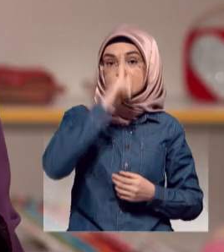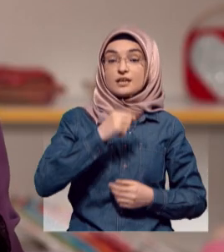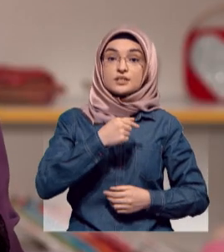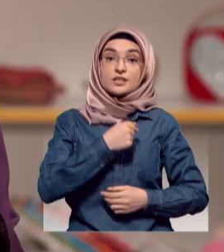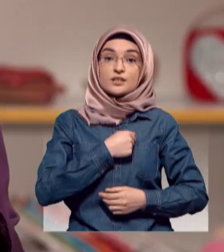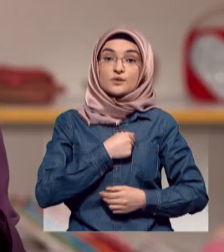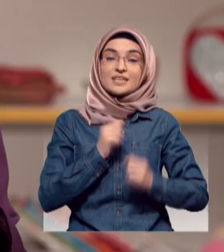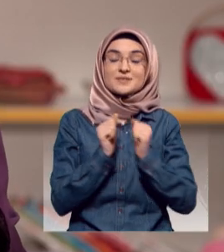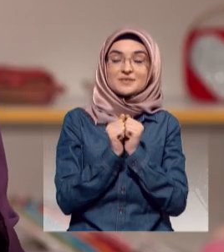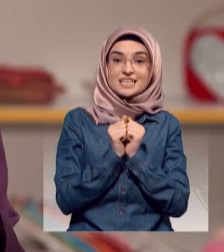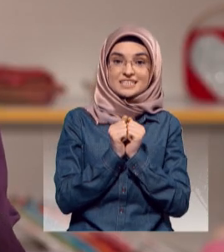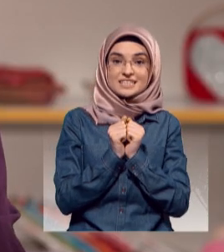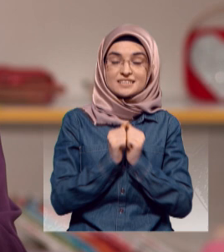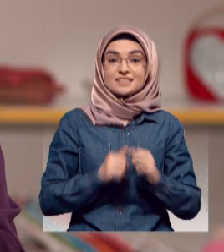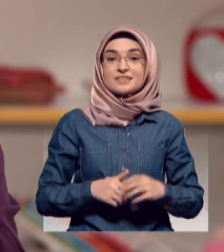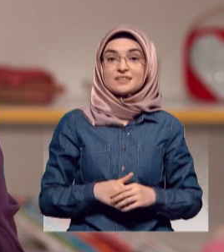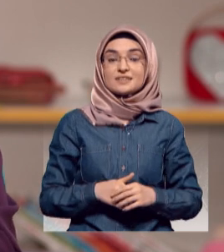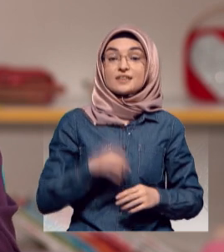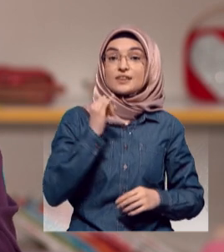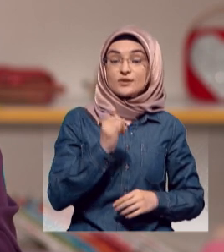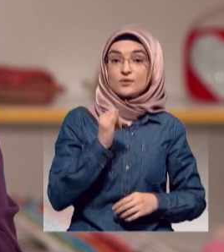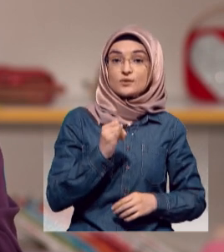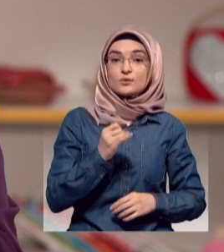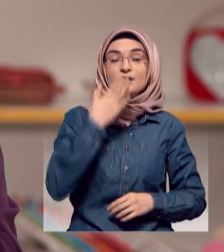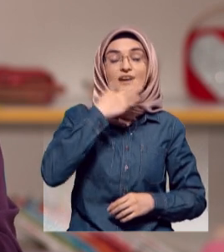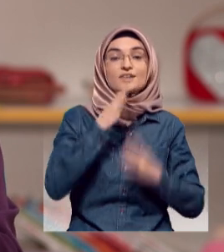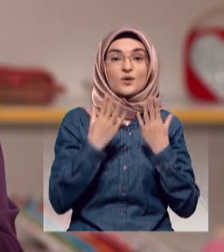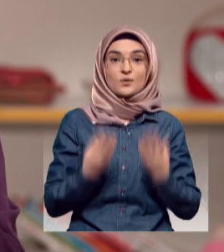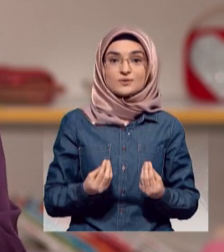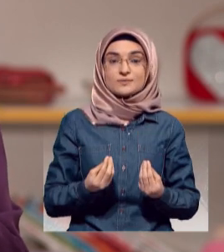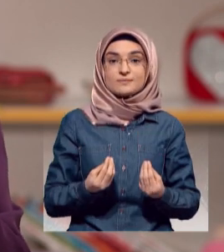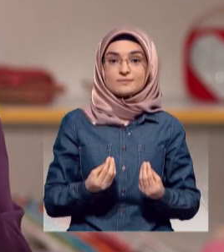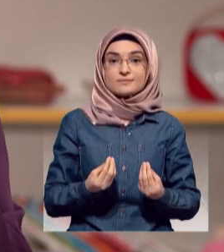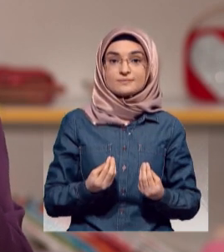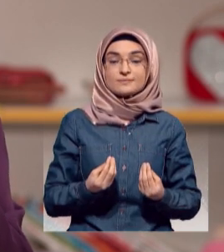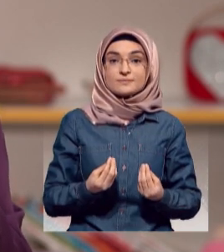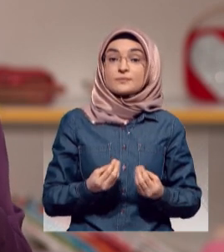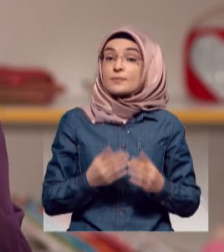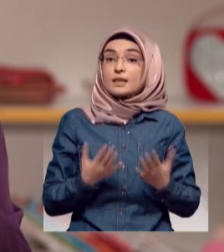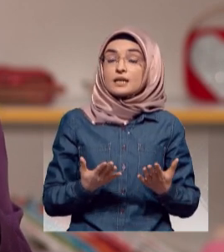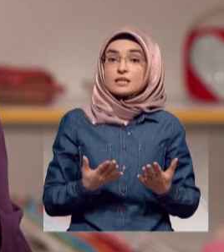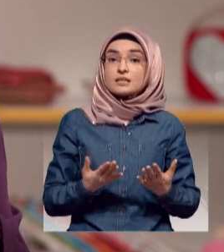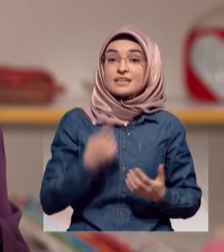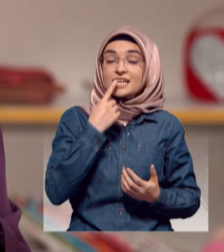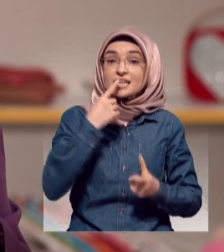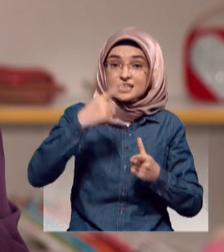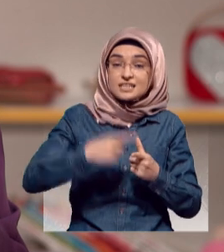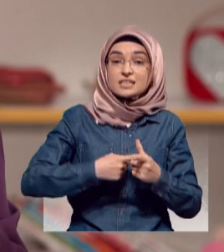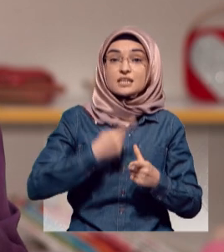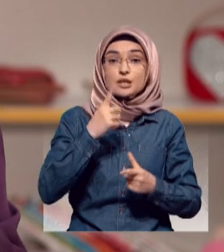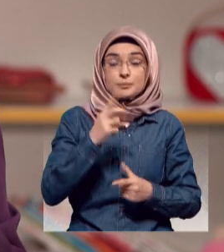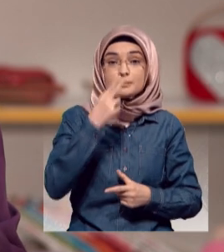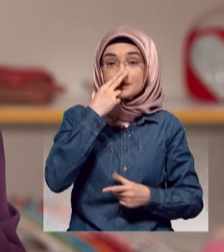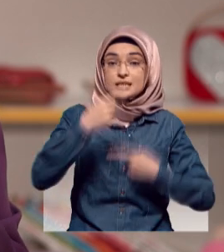sadece gönüllerimizi birleştirsin. Kötülükler yok olsun. Hani diş kirası diye